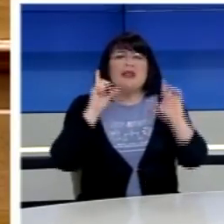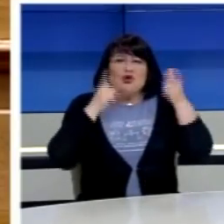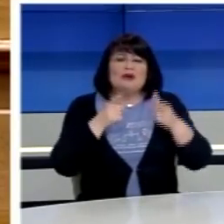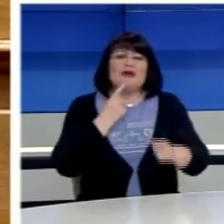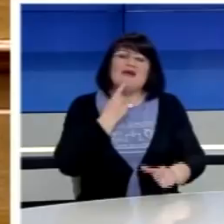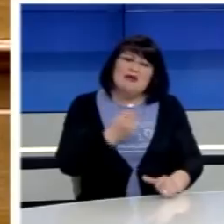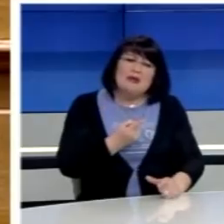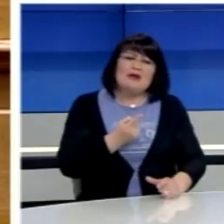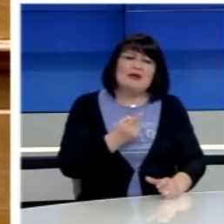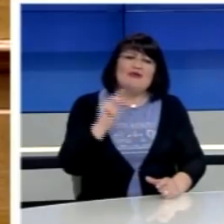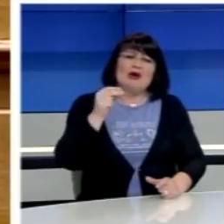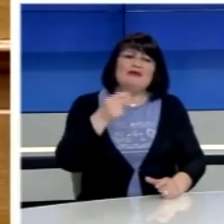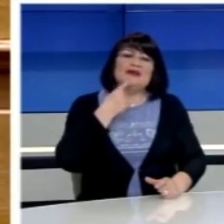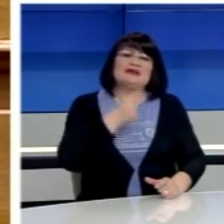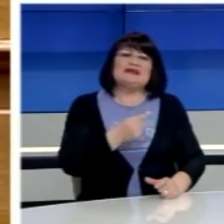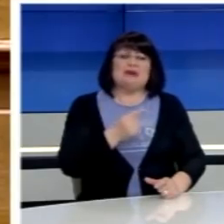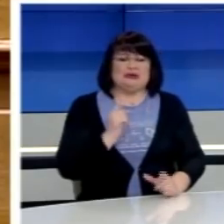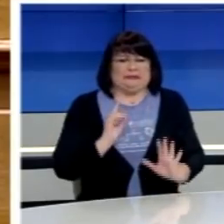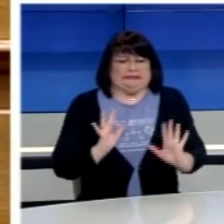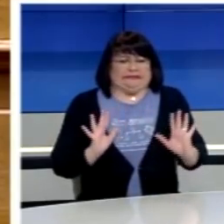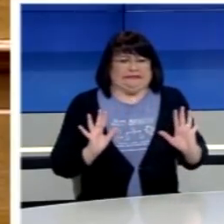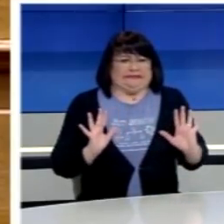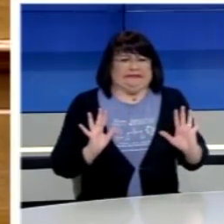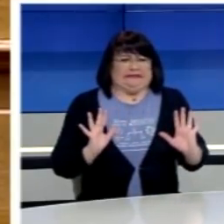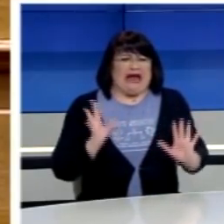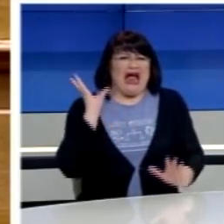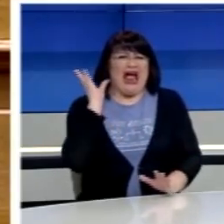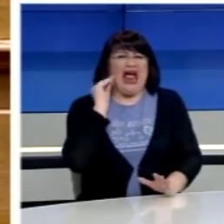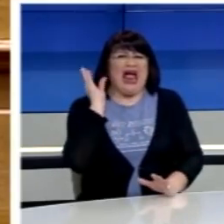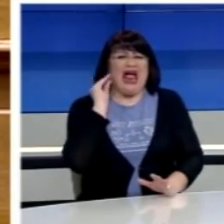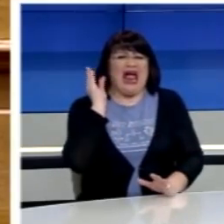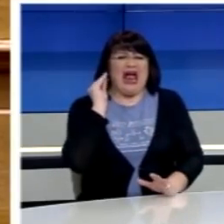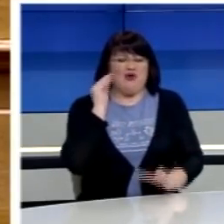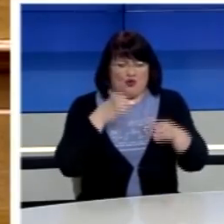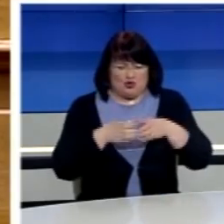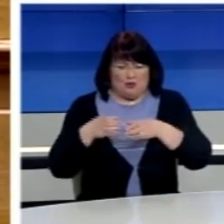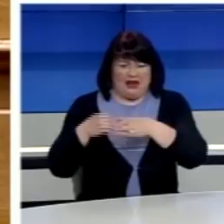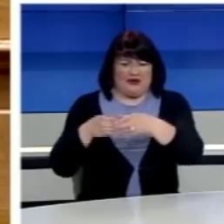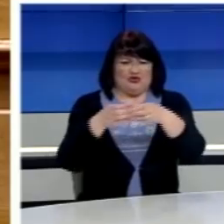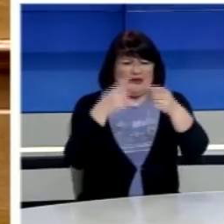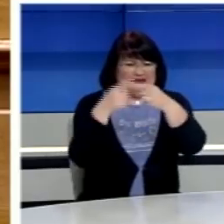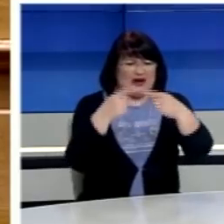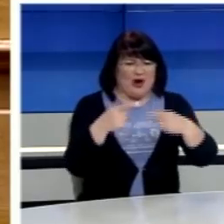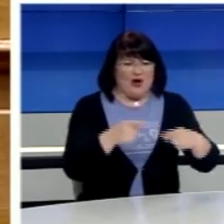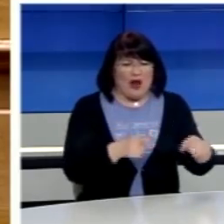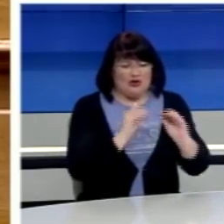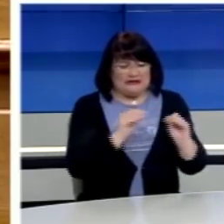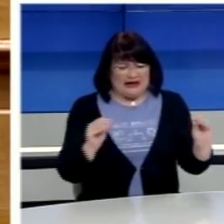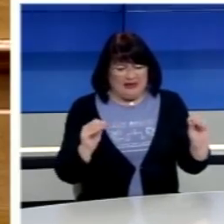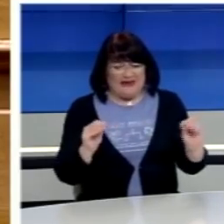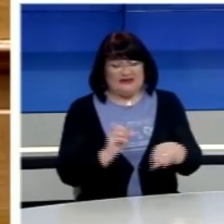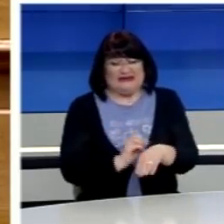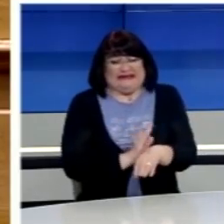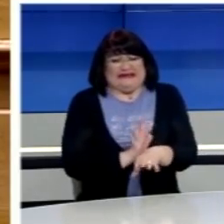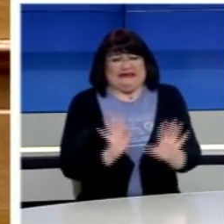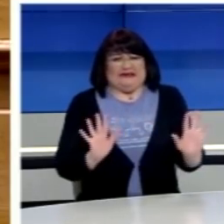Δημοκρατίας, η οποία έλεγε ότι παθαίνει και αλλεργία όταν ακούει για την ταξικότητα στην εκπαίδευση. Αναρωτιόμαστε